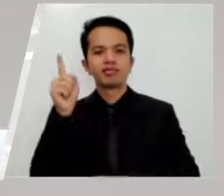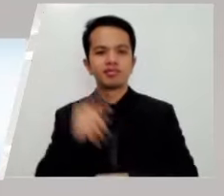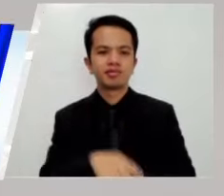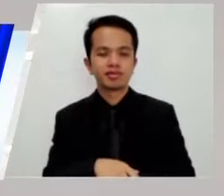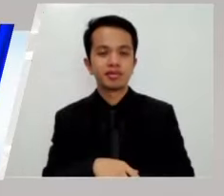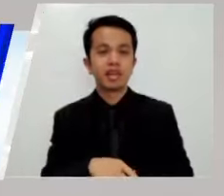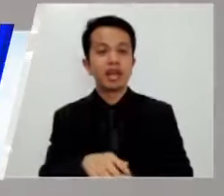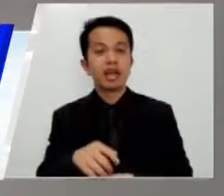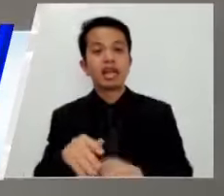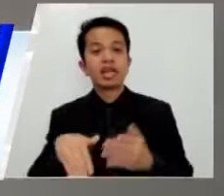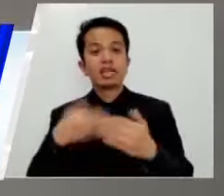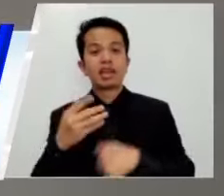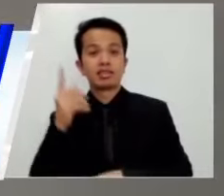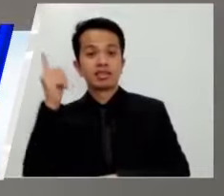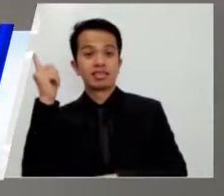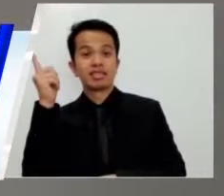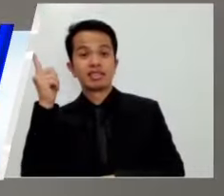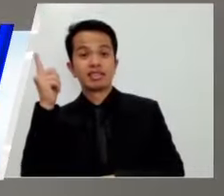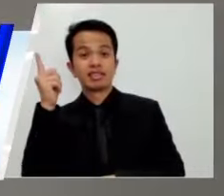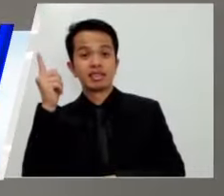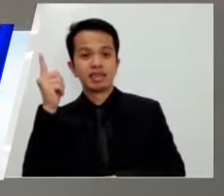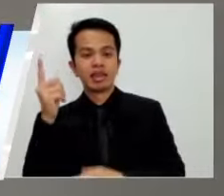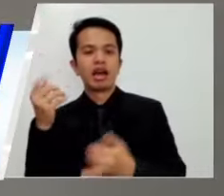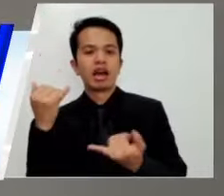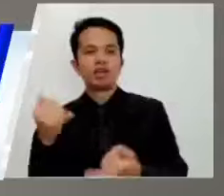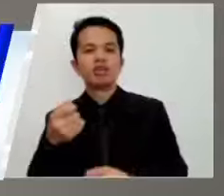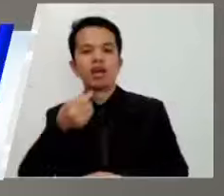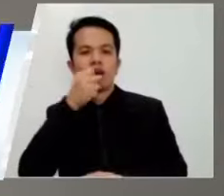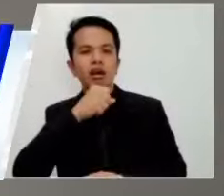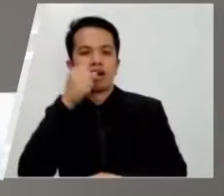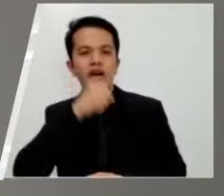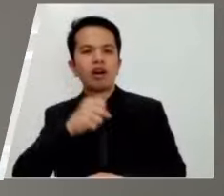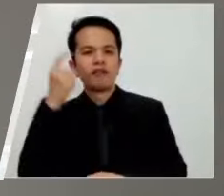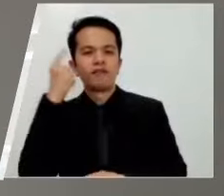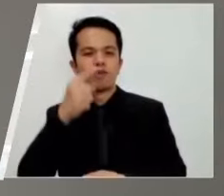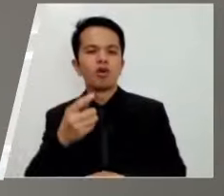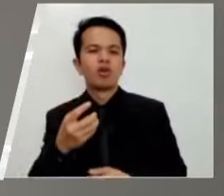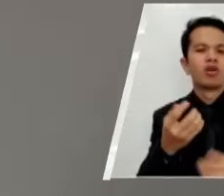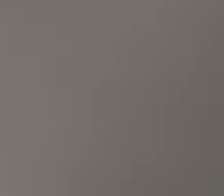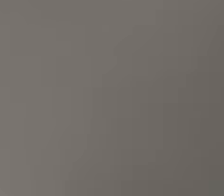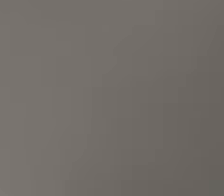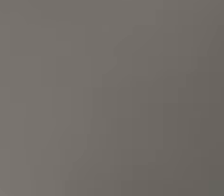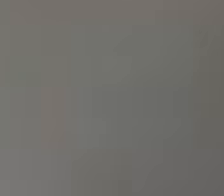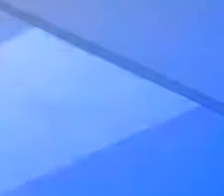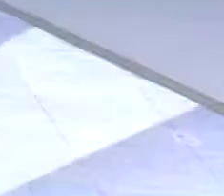fur baby na pa-ice cream to beat the heat.